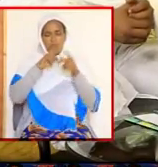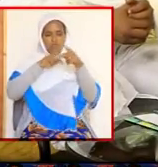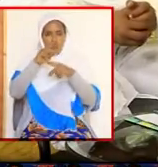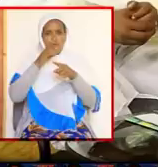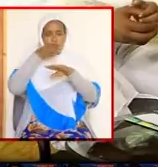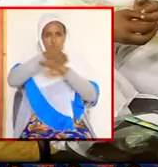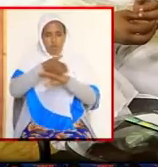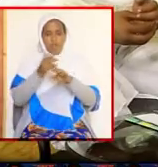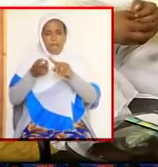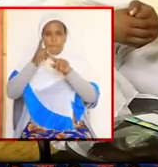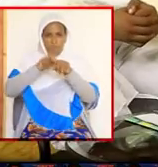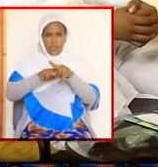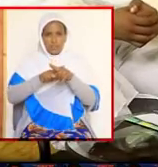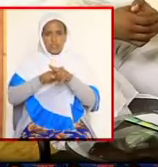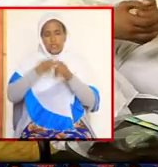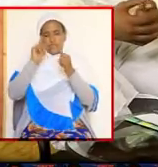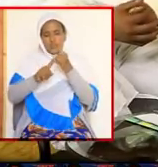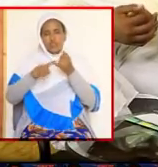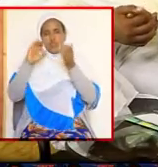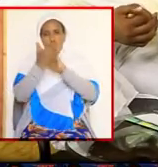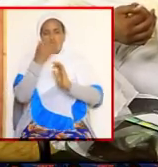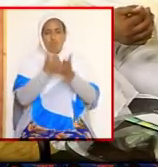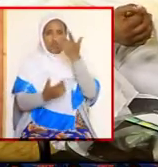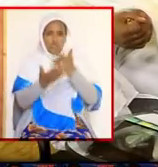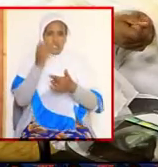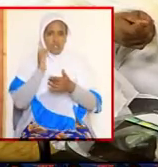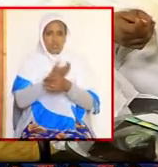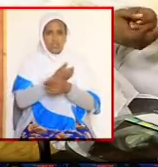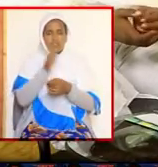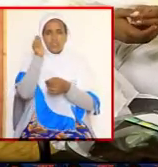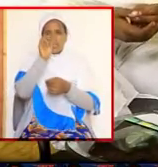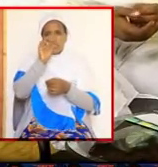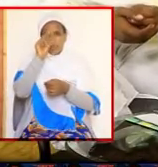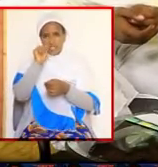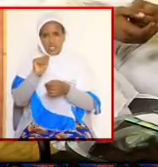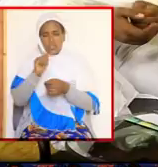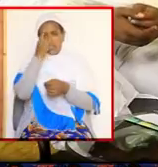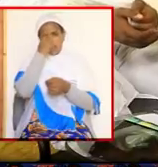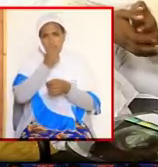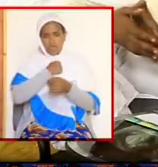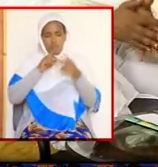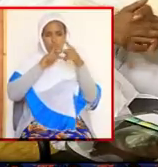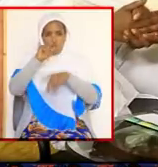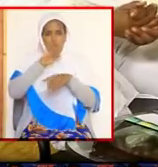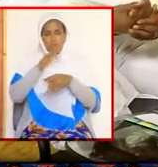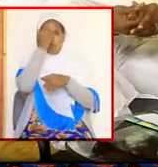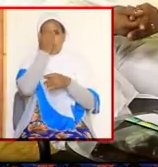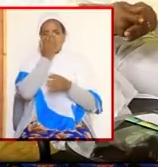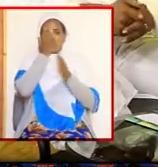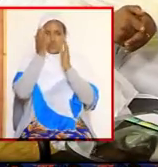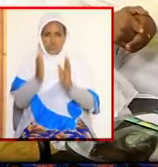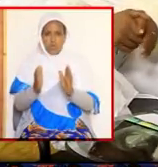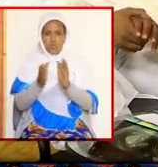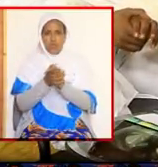ከአንድ መርሃ ግብር በኋላ መልሰን የምንደመድም ይሆናል ውይይታችንን። በእቅበተ እምነት መርሃ ግብራችን ላይ